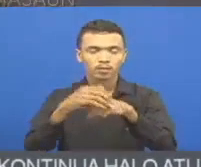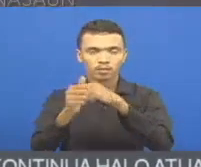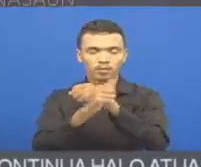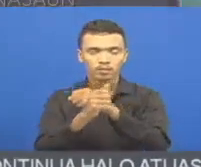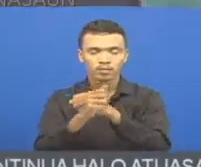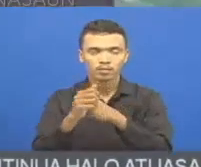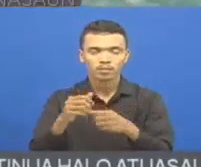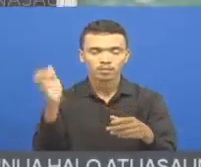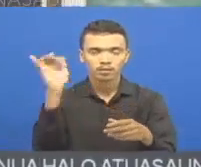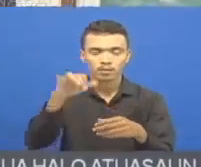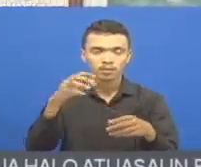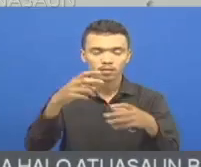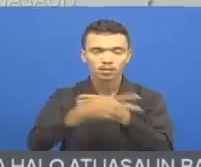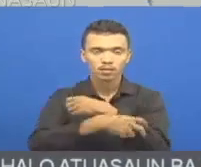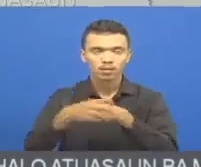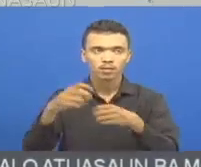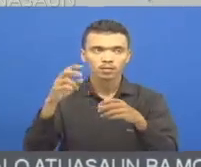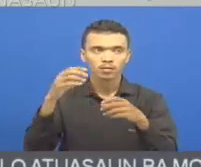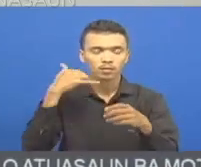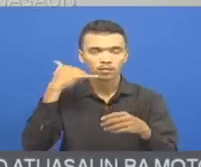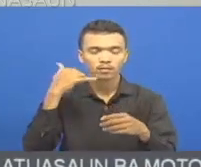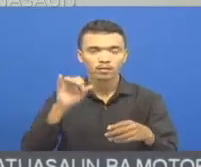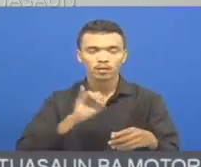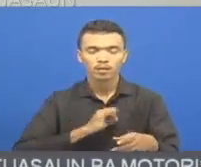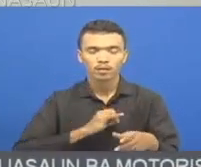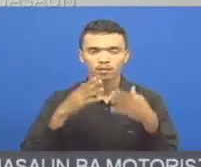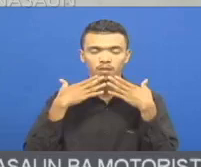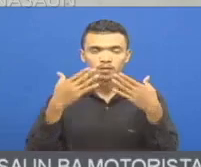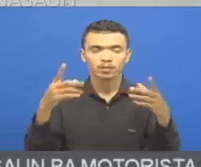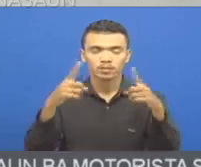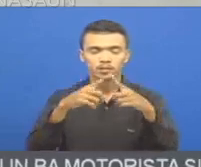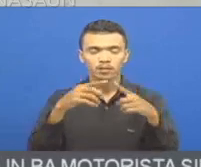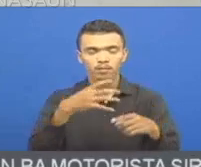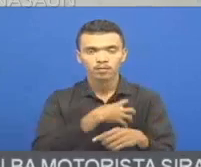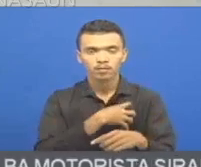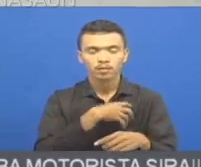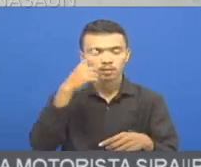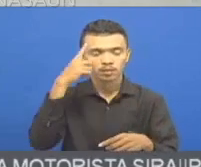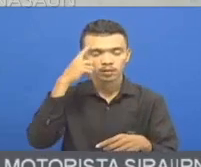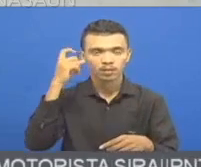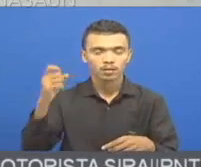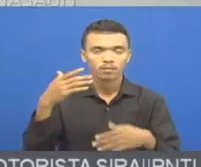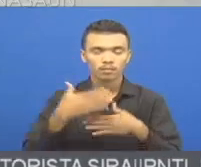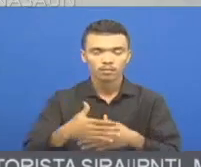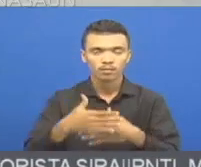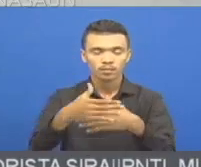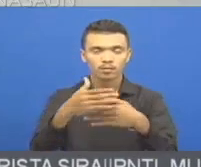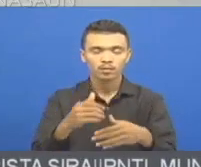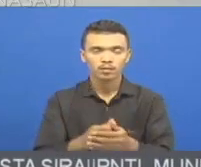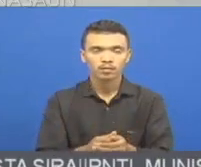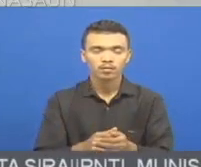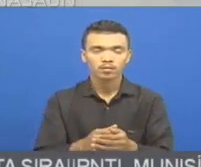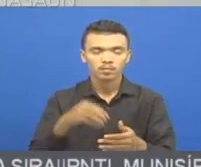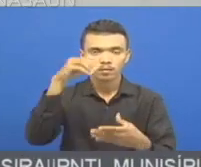nebe durante de na ok telemóvel. Ho agradece ba parte polícia. Tamba mesmo processo sirene queixa sirene ma